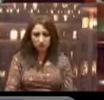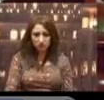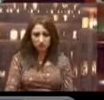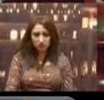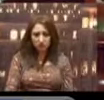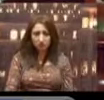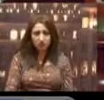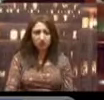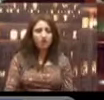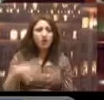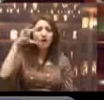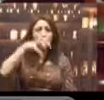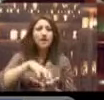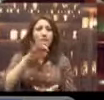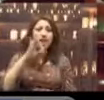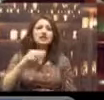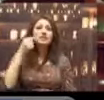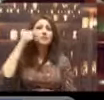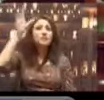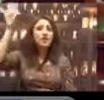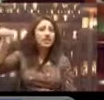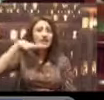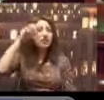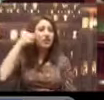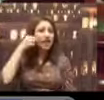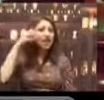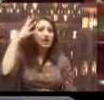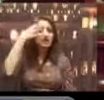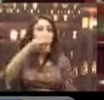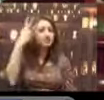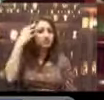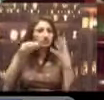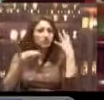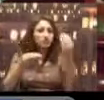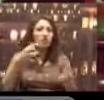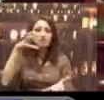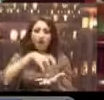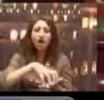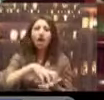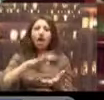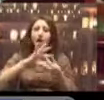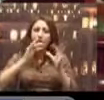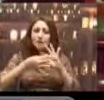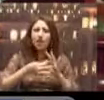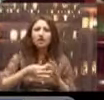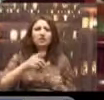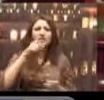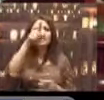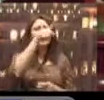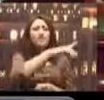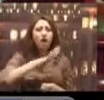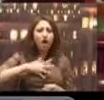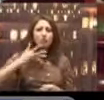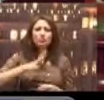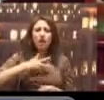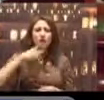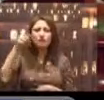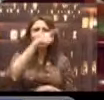قبل ما ادعو للمكان نفسه وبدا الناس انها تعمل خير عموما لاي مكان، في اماكن كتير قوي محتاجه، يعني